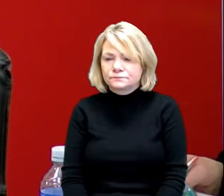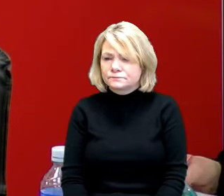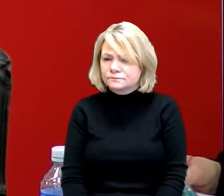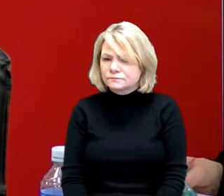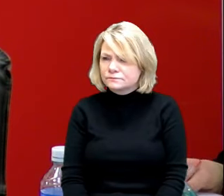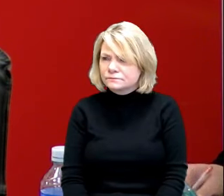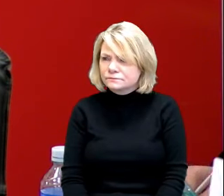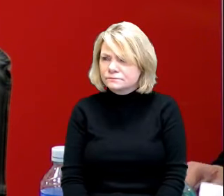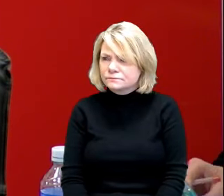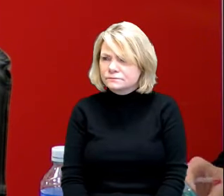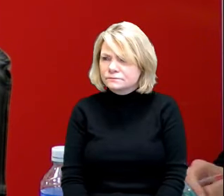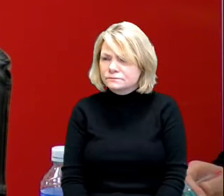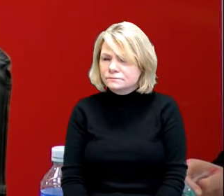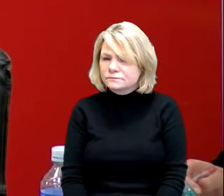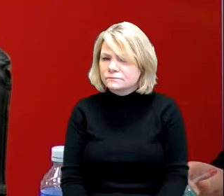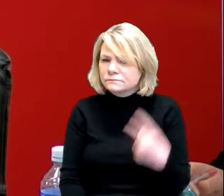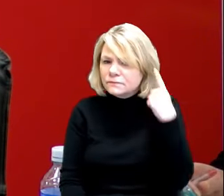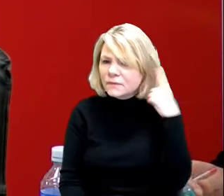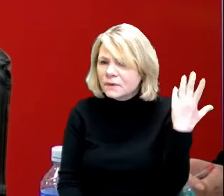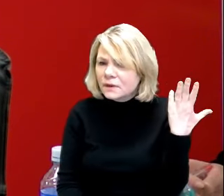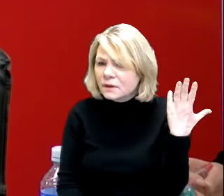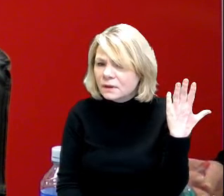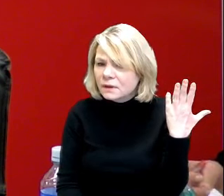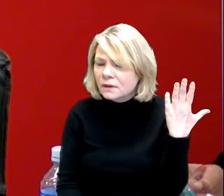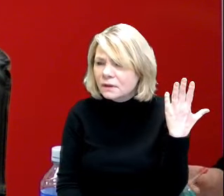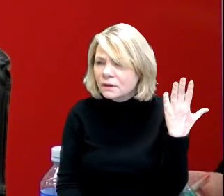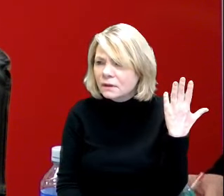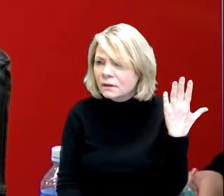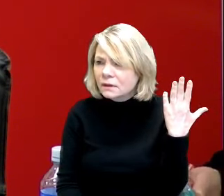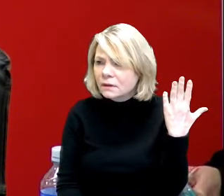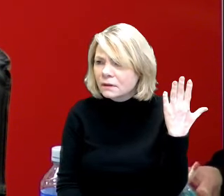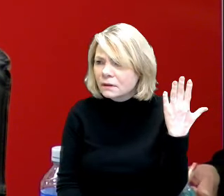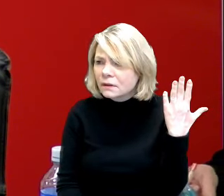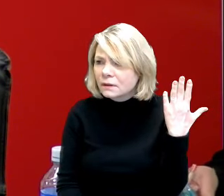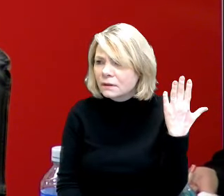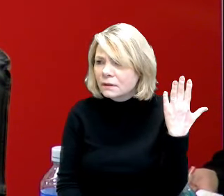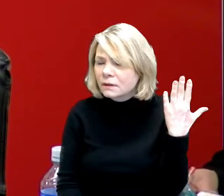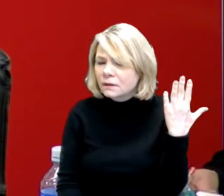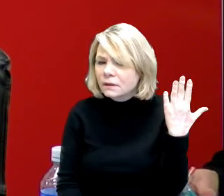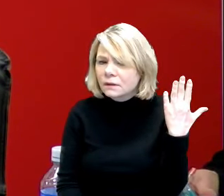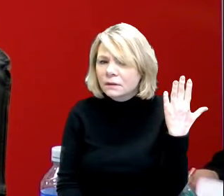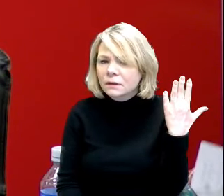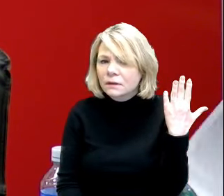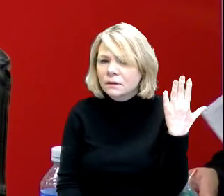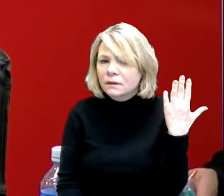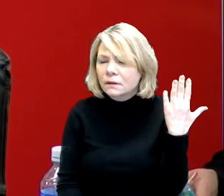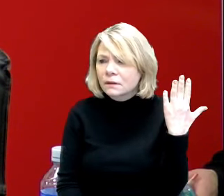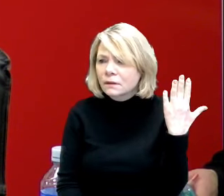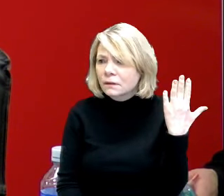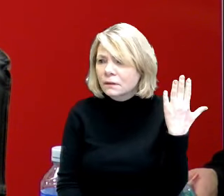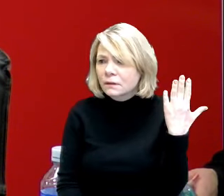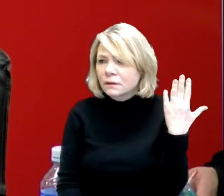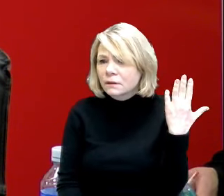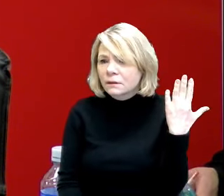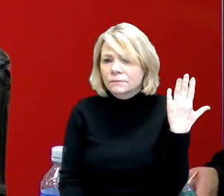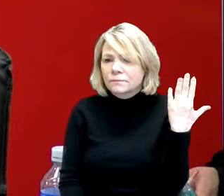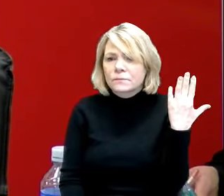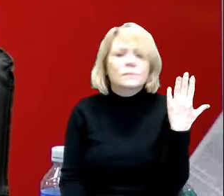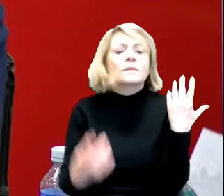ties sakant labai norėčiau jeigu galima konkrečiai atsakyt nes klausimas konkretus tai